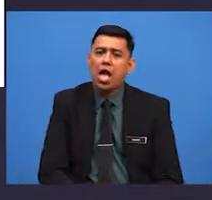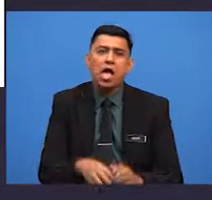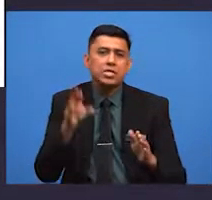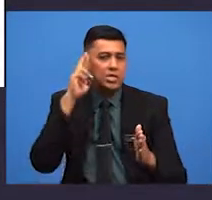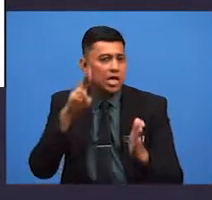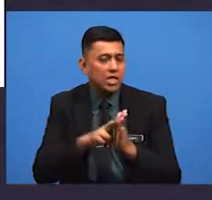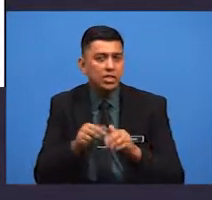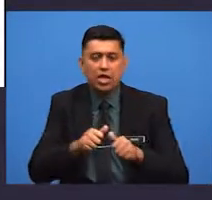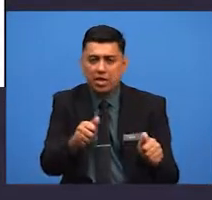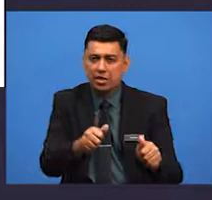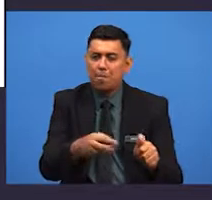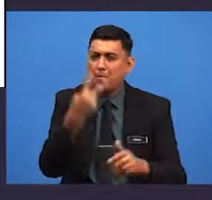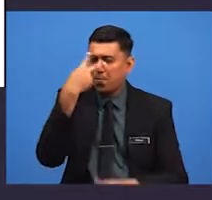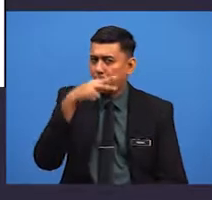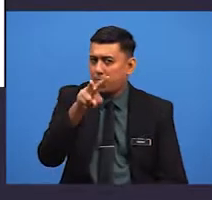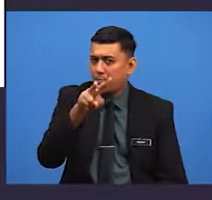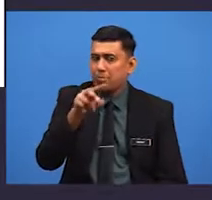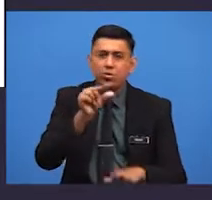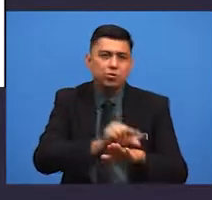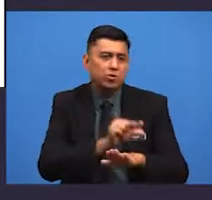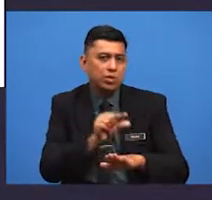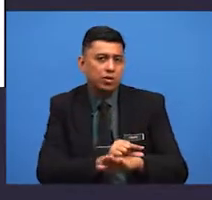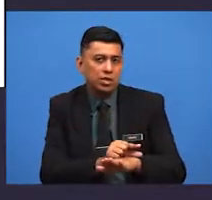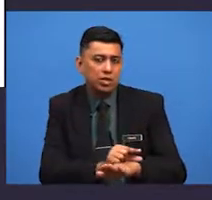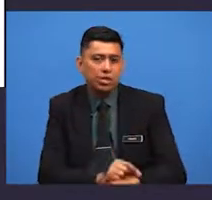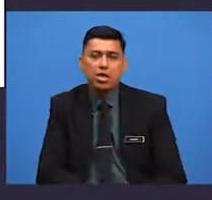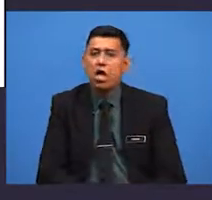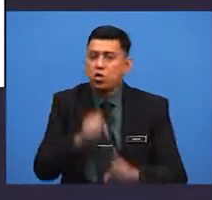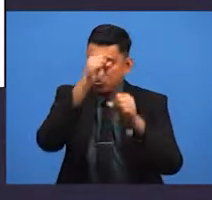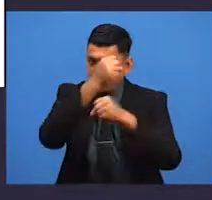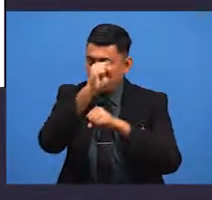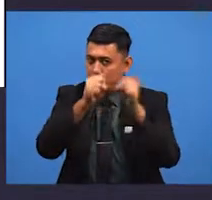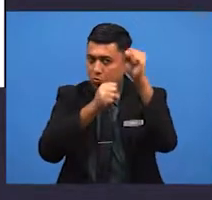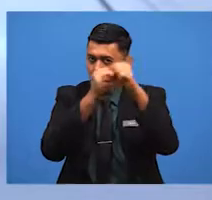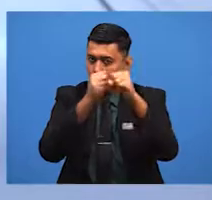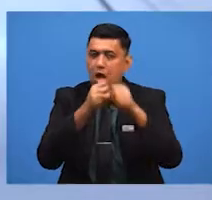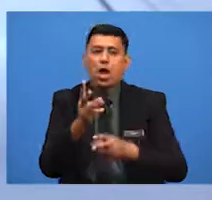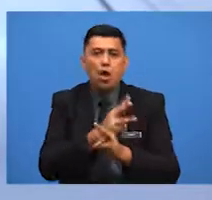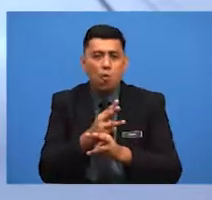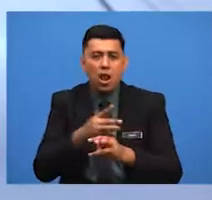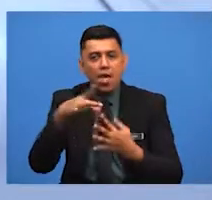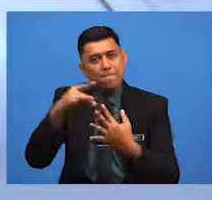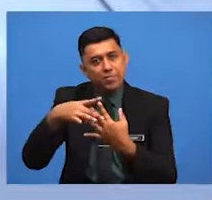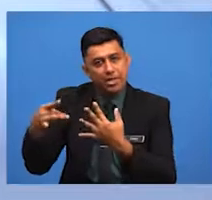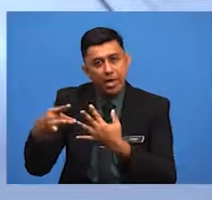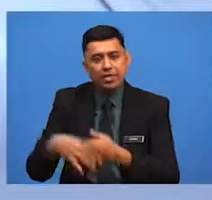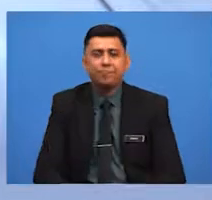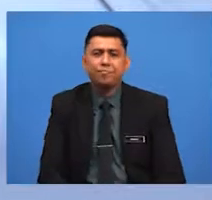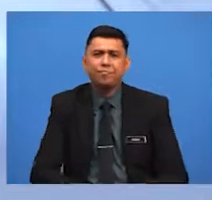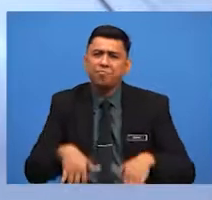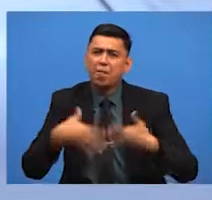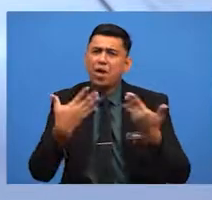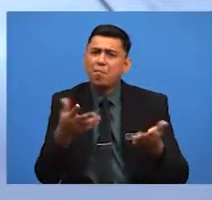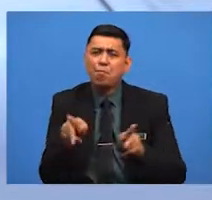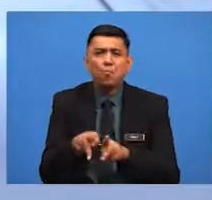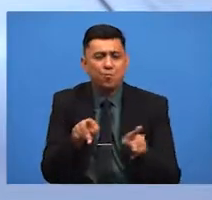alir yang dipaparkan menggunakan struktur kawalan pilihan. Baik, murid-murid, bagaimana